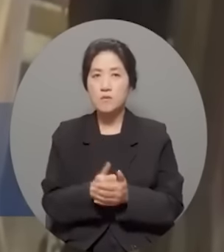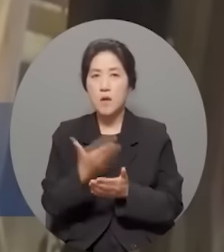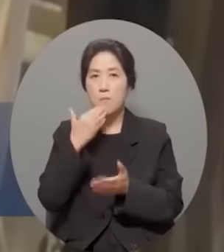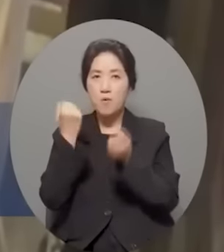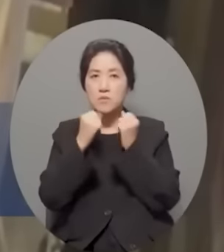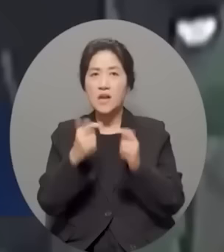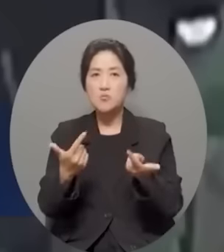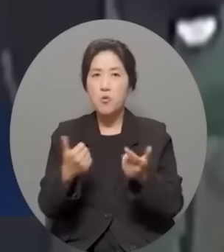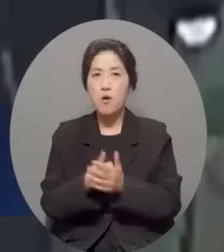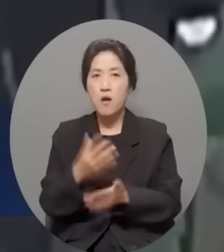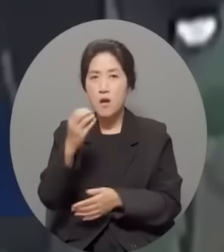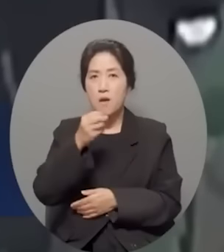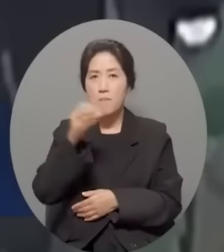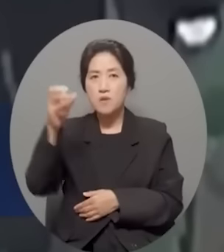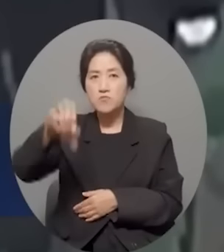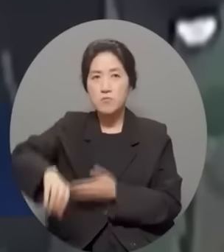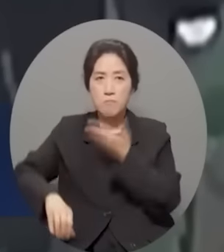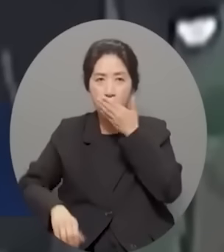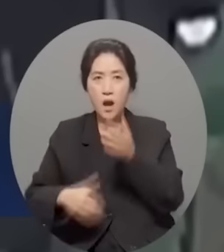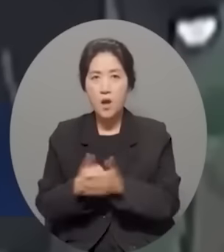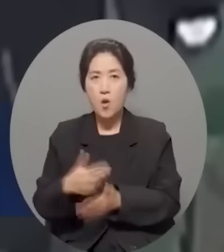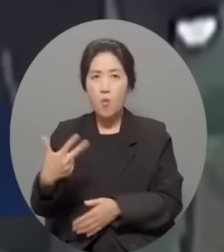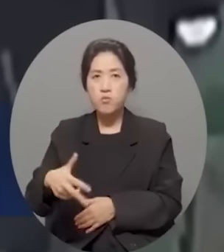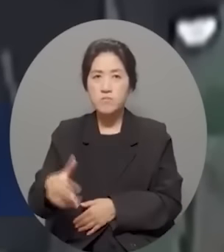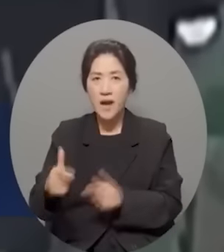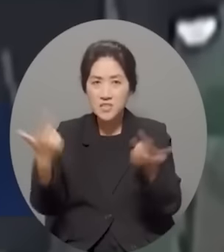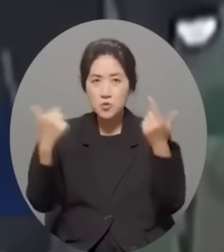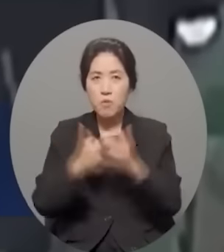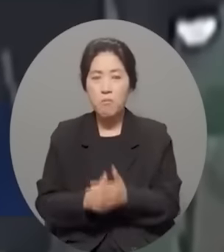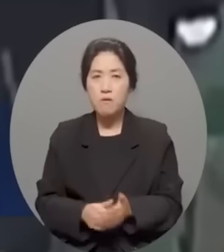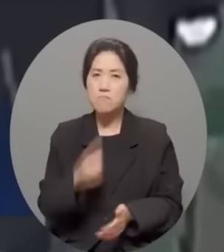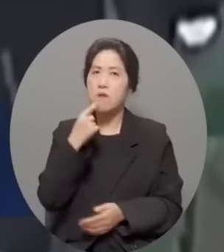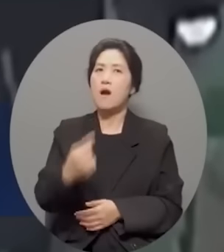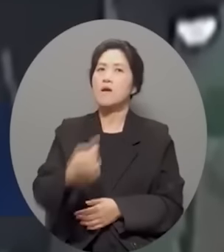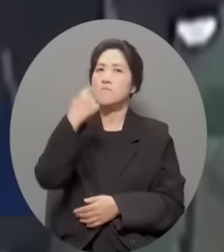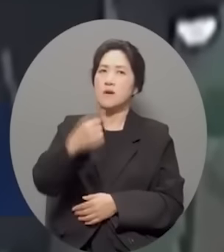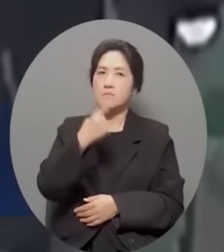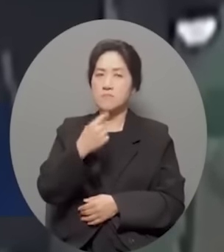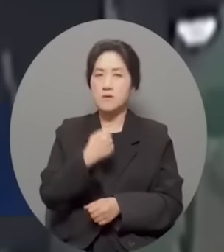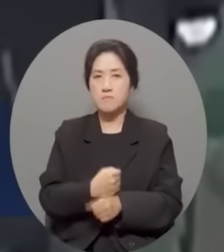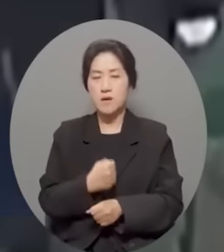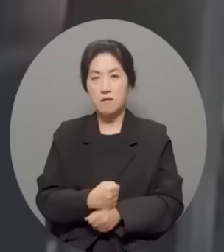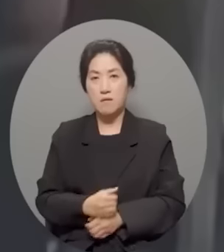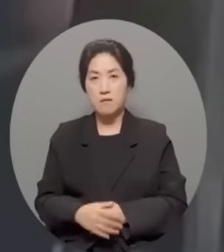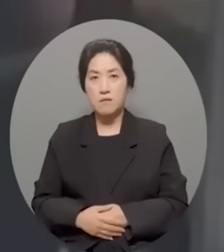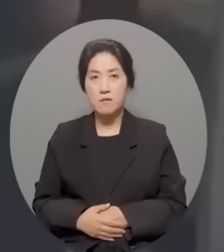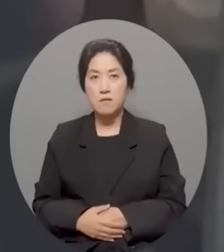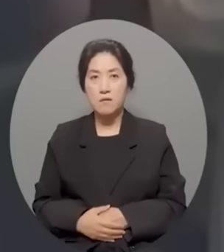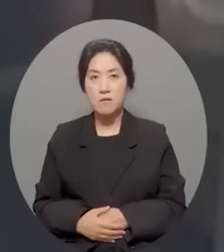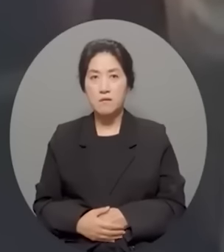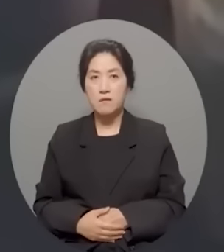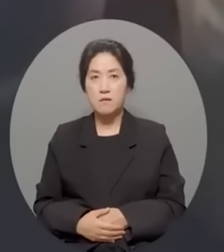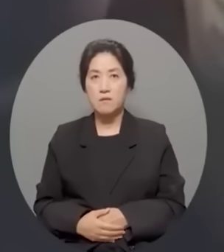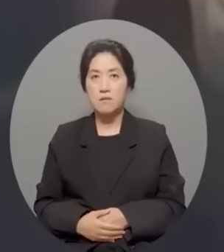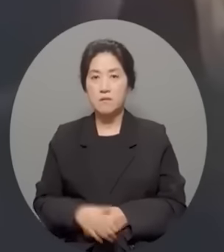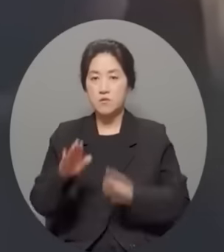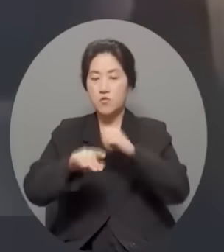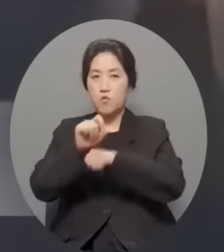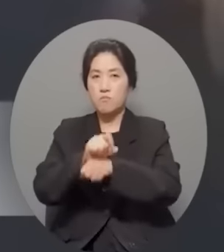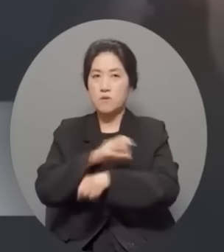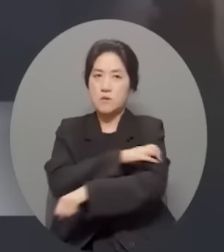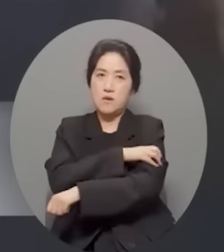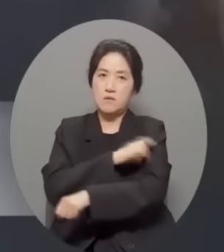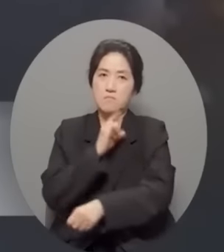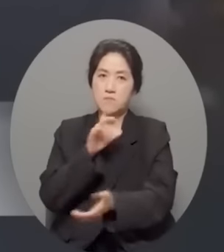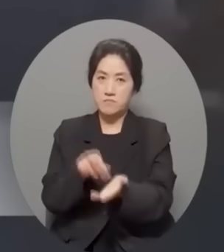했냐 주 흘릴 수도 있지 오줌을 싸냐 뭐 계속 이런 식으로 하는 거예요 공무원의 갑질